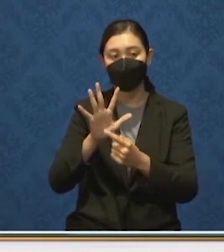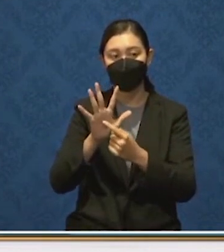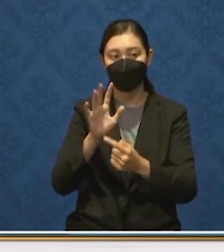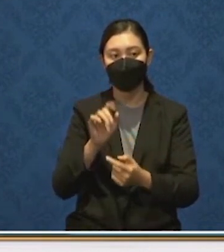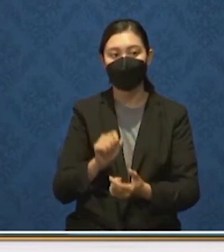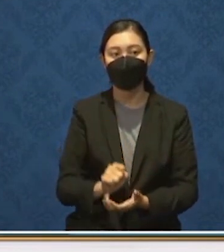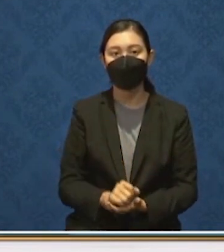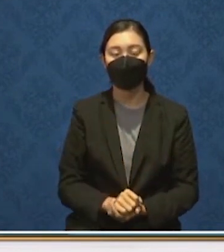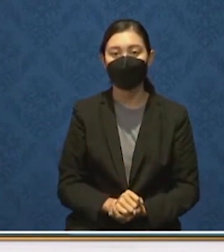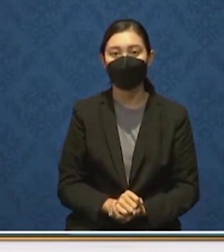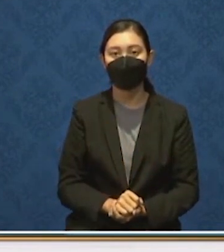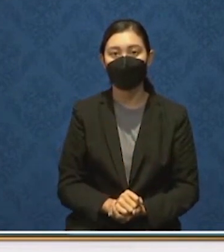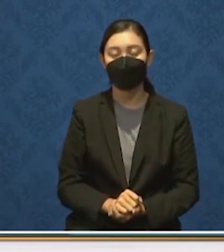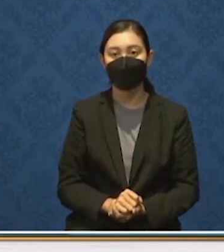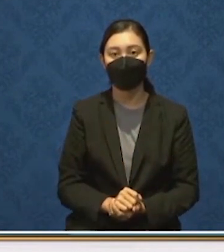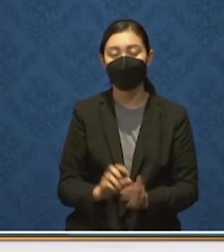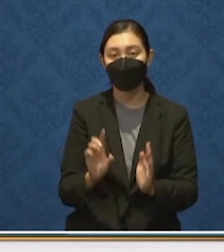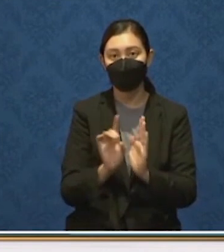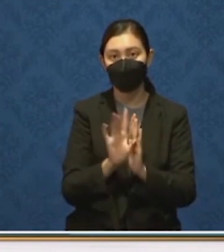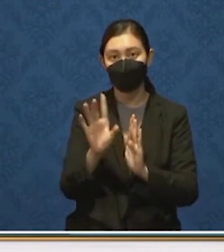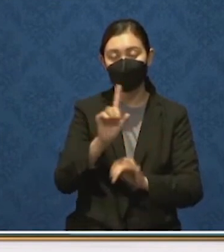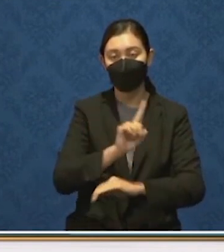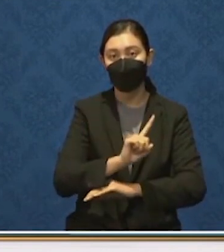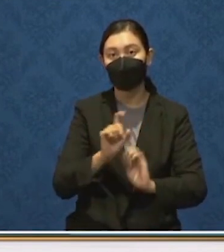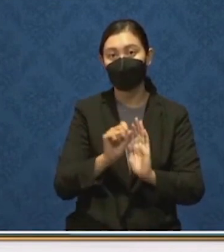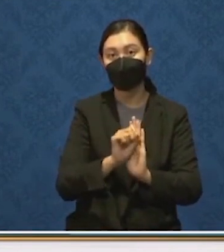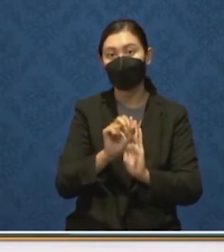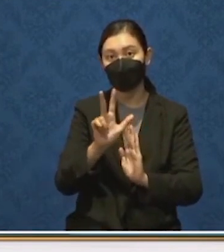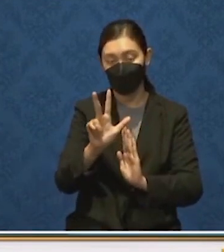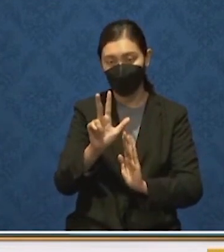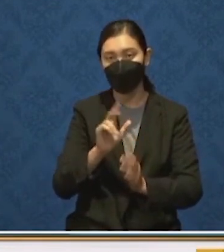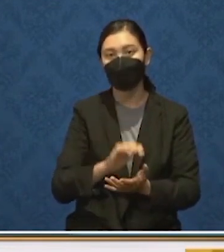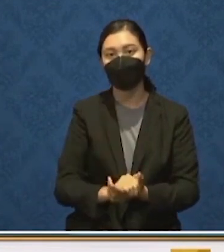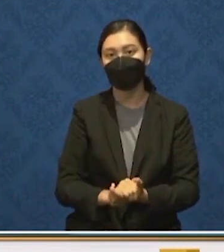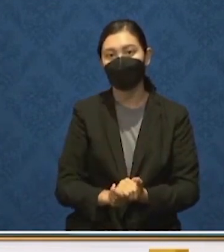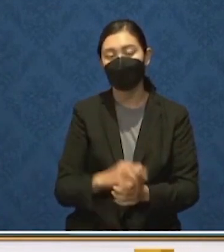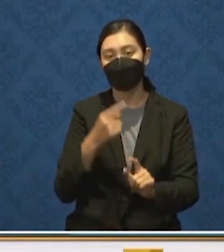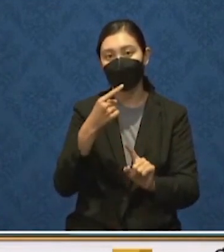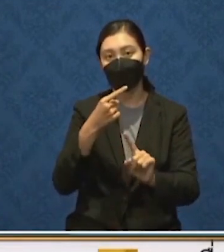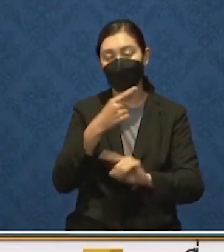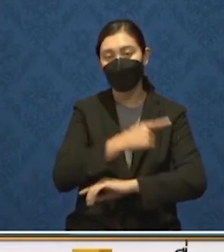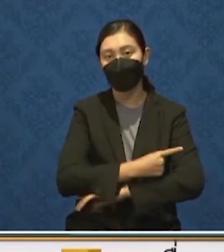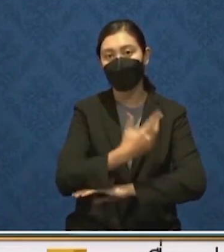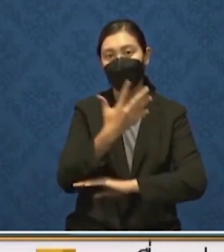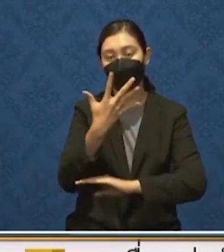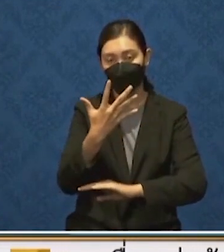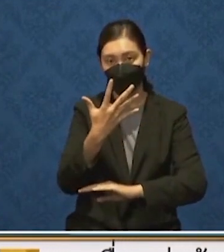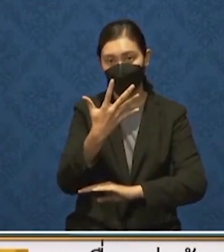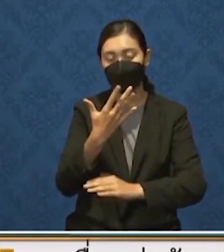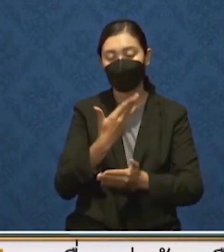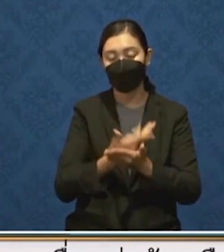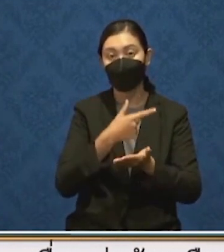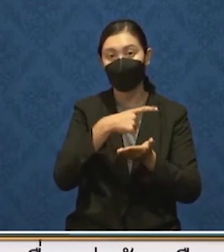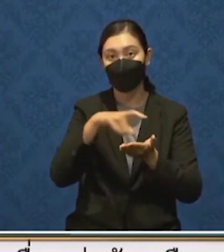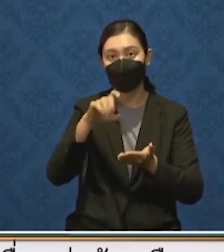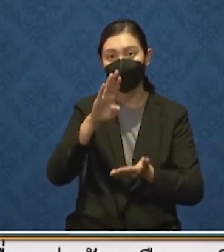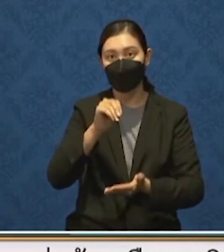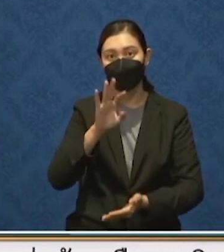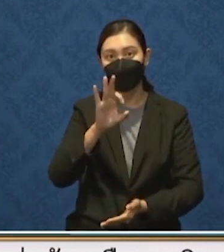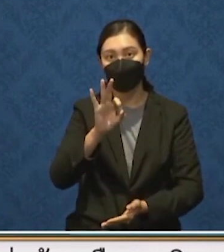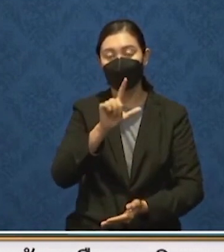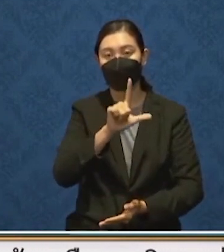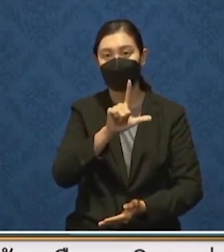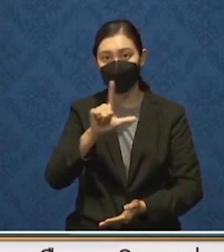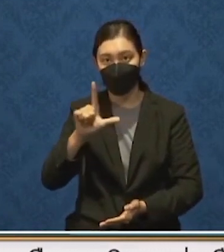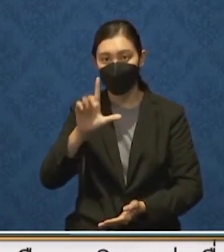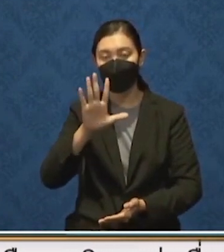โอนเมอวันที่ 5 เดีนมกราคมปี 2561 จำนวนเงิน 49 ล้าน 5 แสน